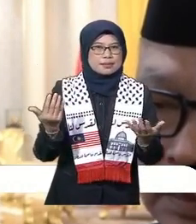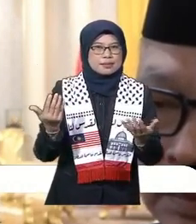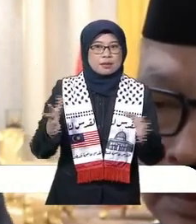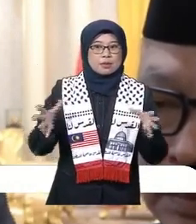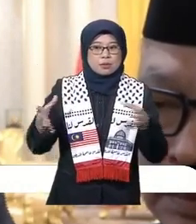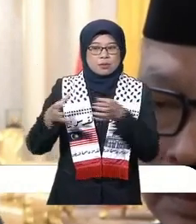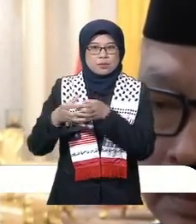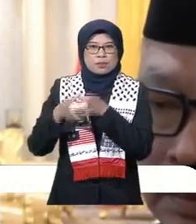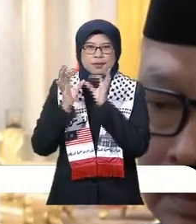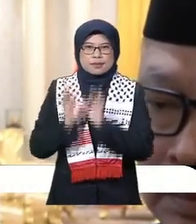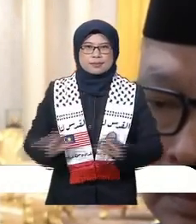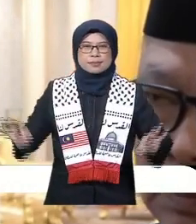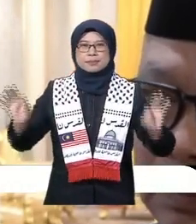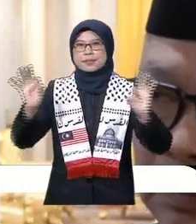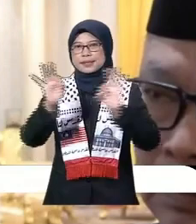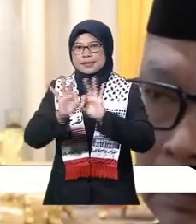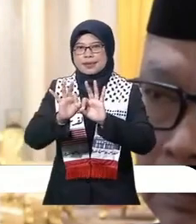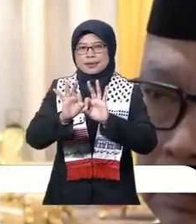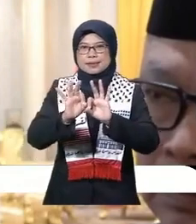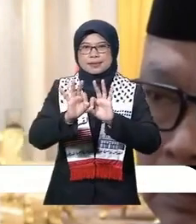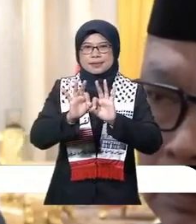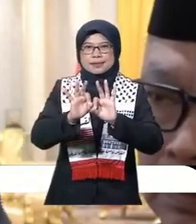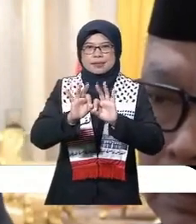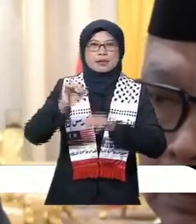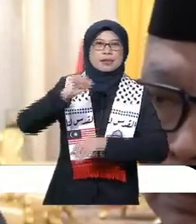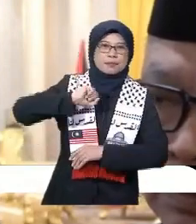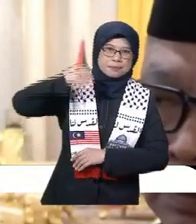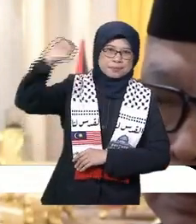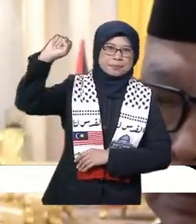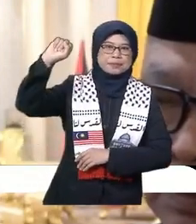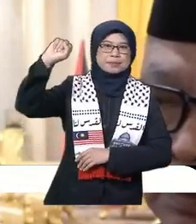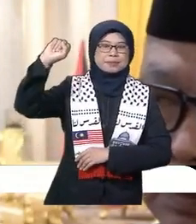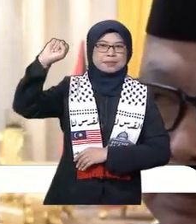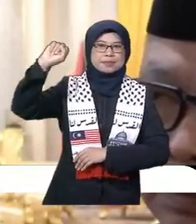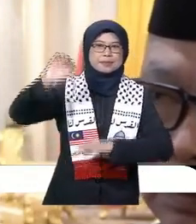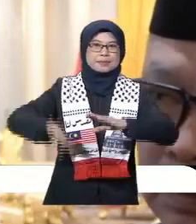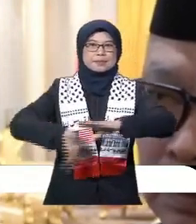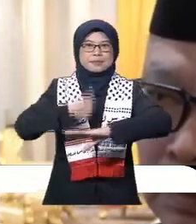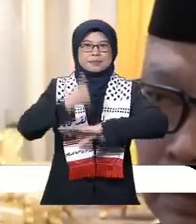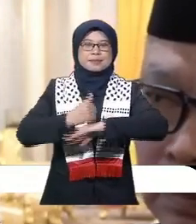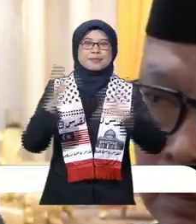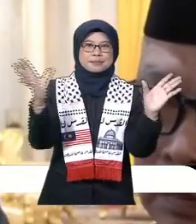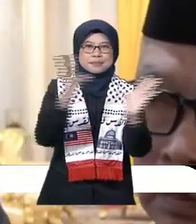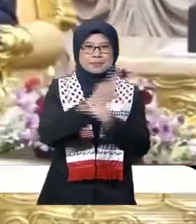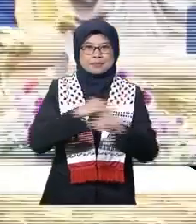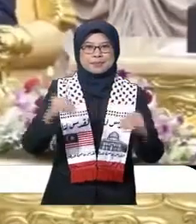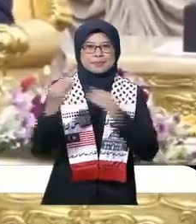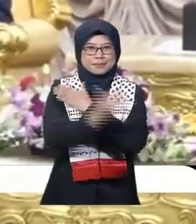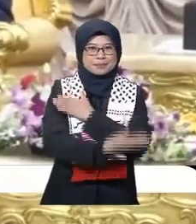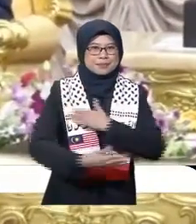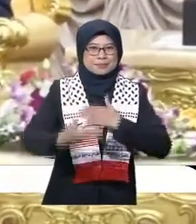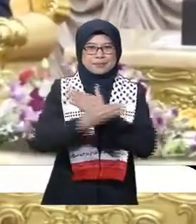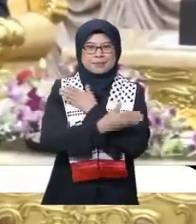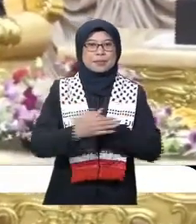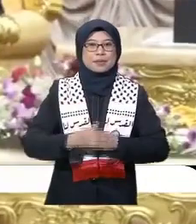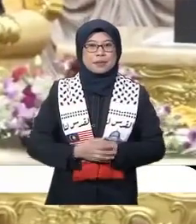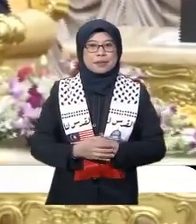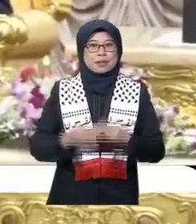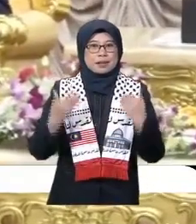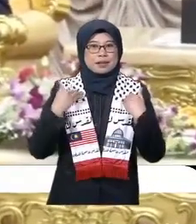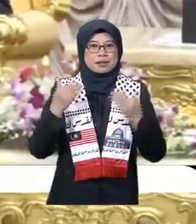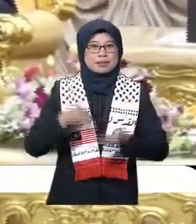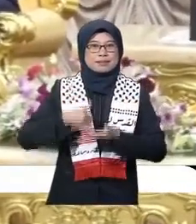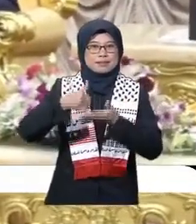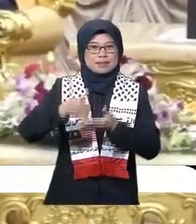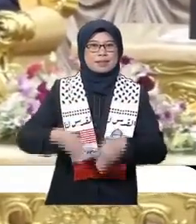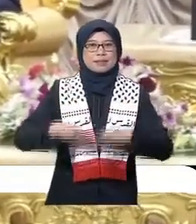kumpulan tertentu penting dalam kemerdekaan dan pembentukan Sarawak dan negara. Tambah beliau, beberapa anugerah